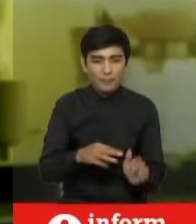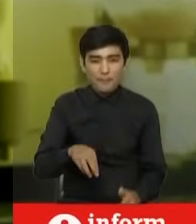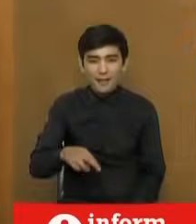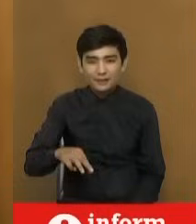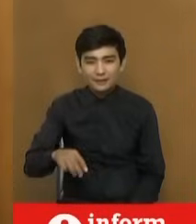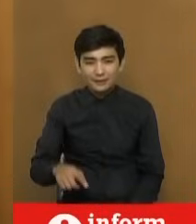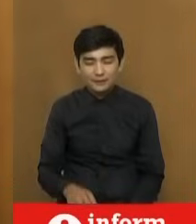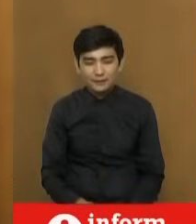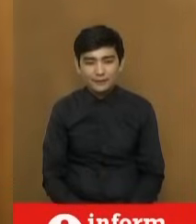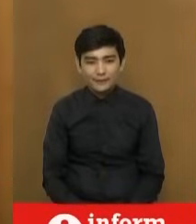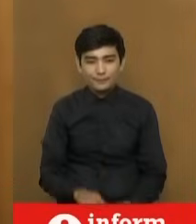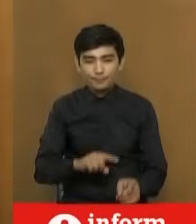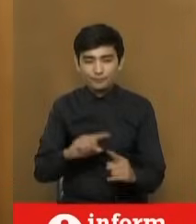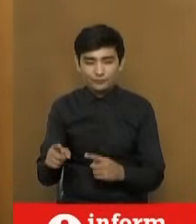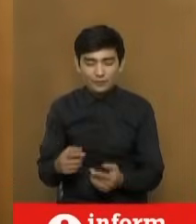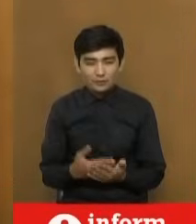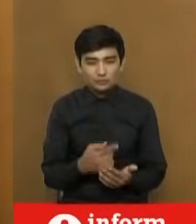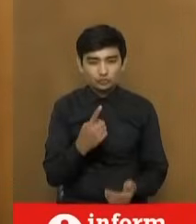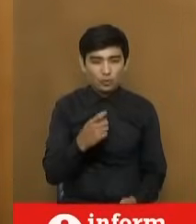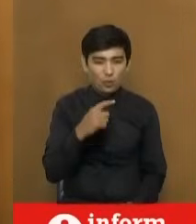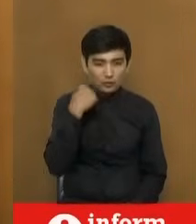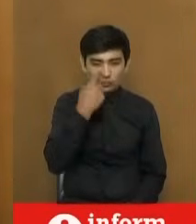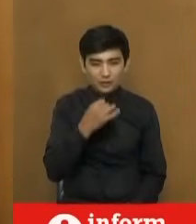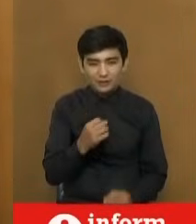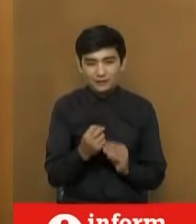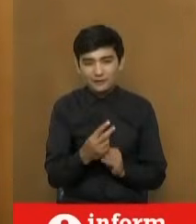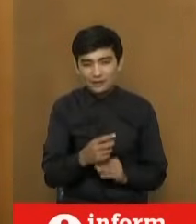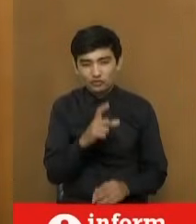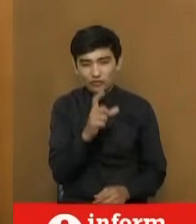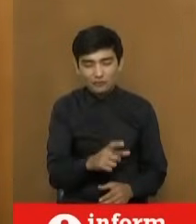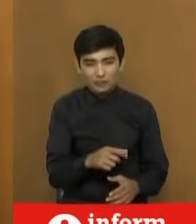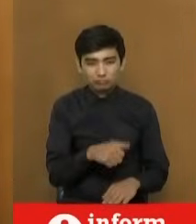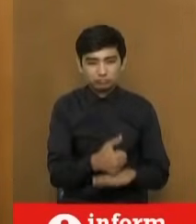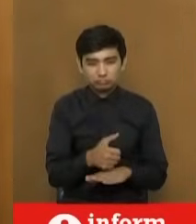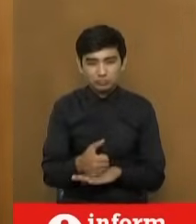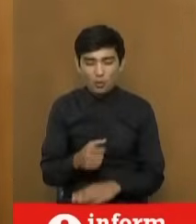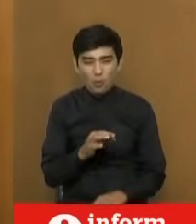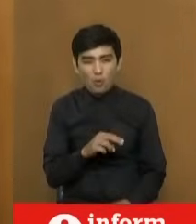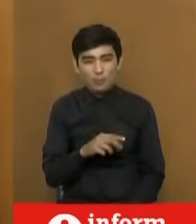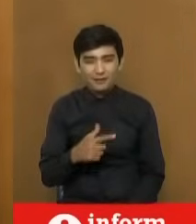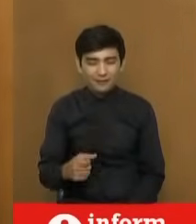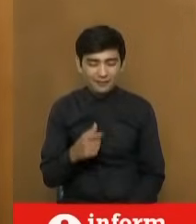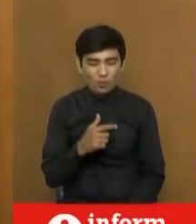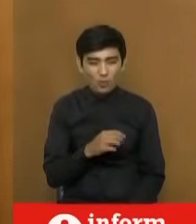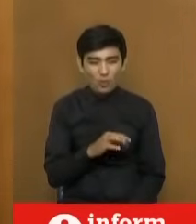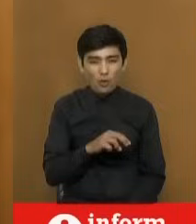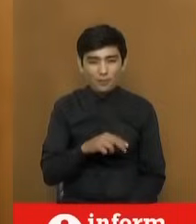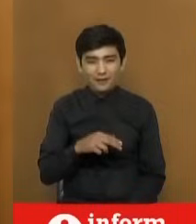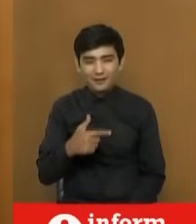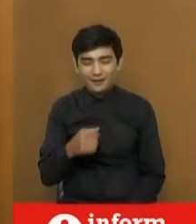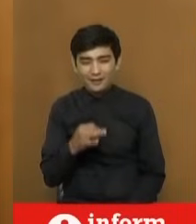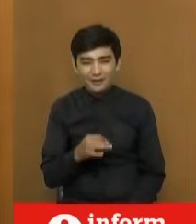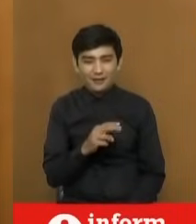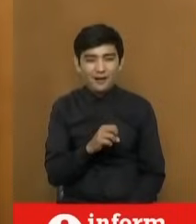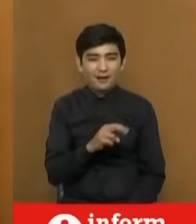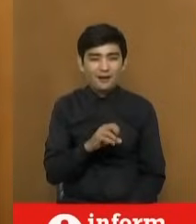миллиардов тенге. Задержано свыше 100 лиц, в том числе 12 членов ОПГ. Из оборота изъято около 100 килограмм тяжелых наркотиков – кокаина,